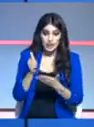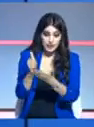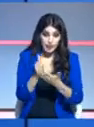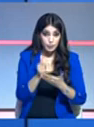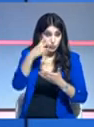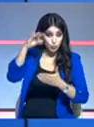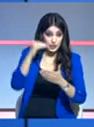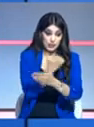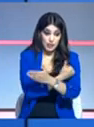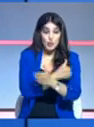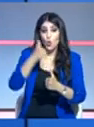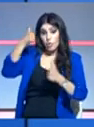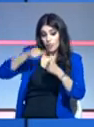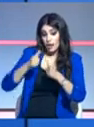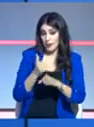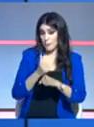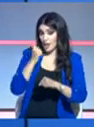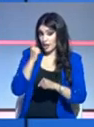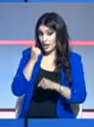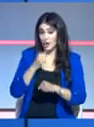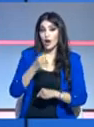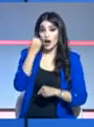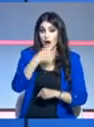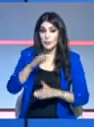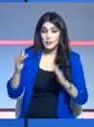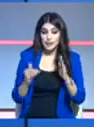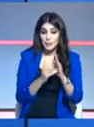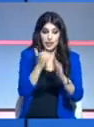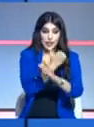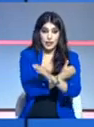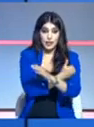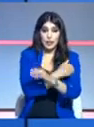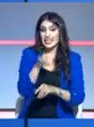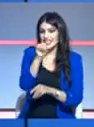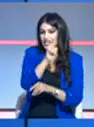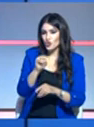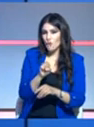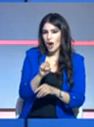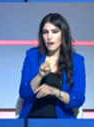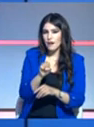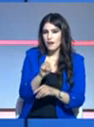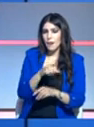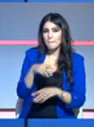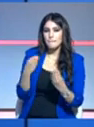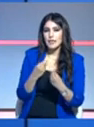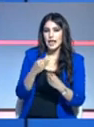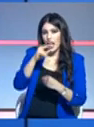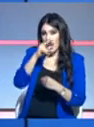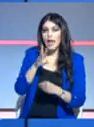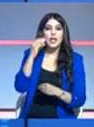تونس، ونذكر اللي البارح جاوا 500,000 جرعه من نوع سينوفارم من دوله